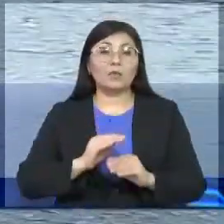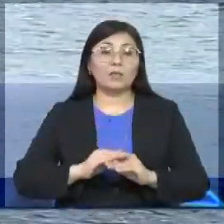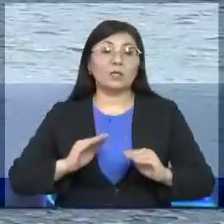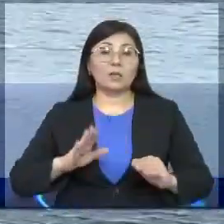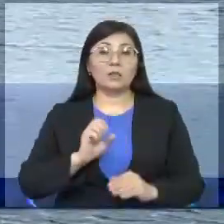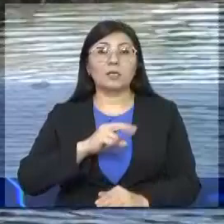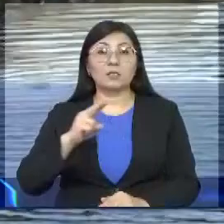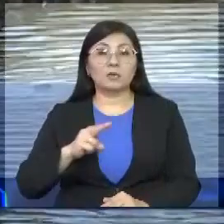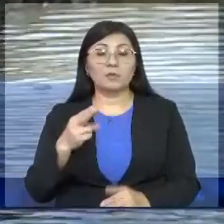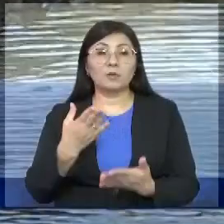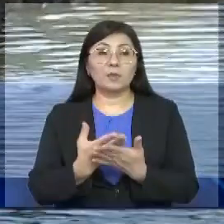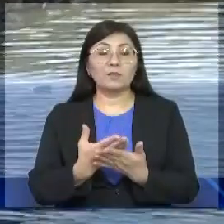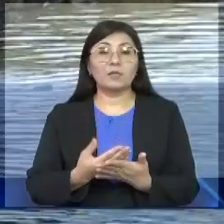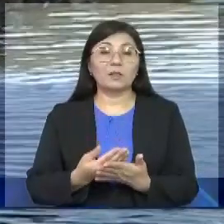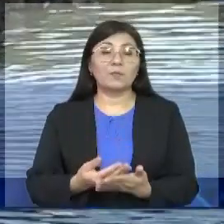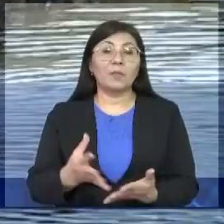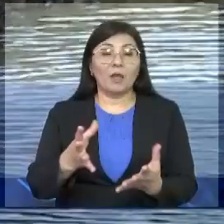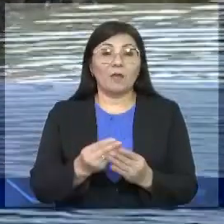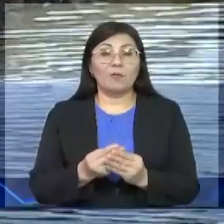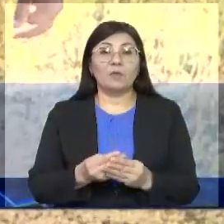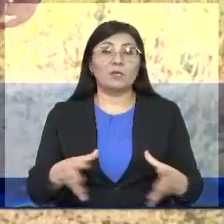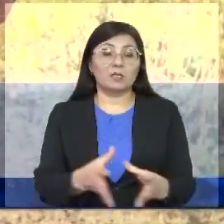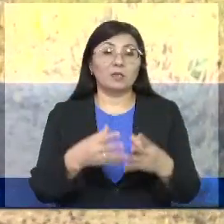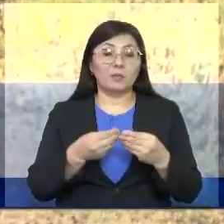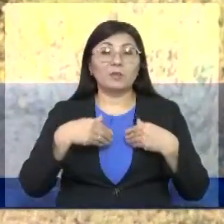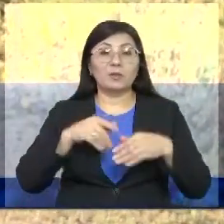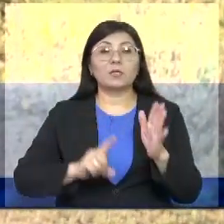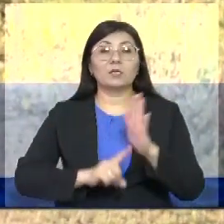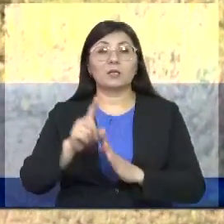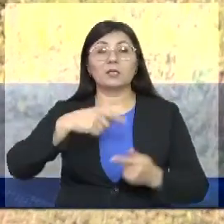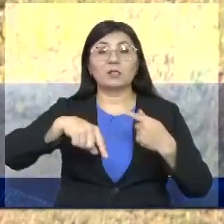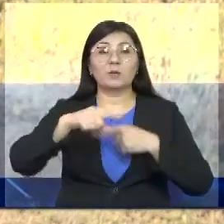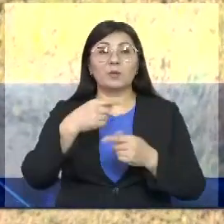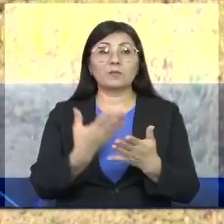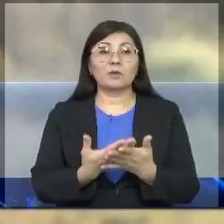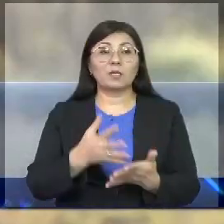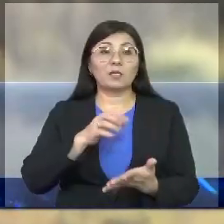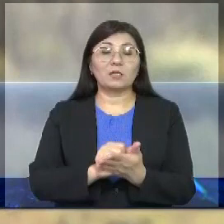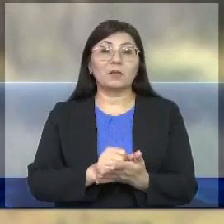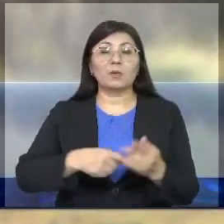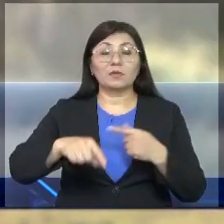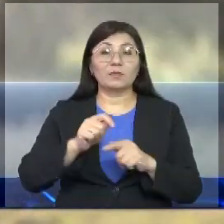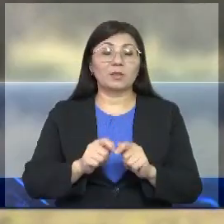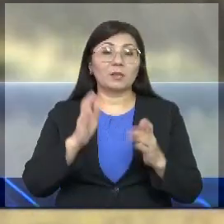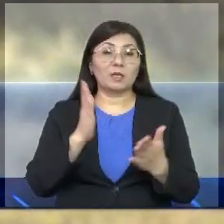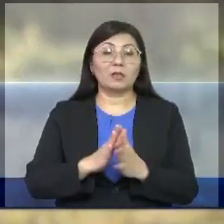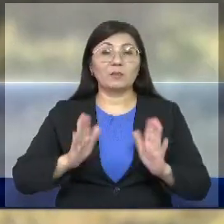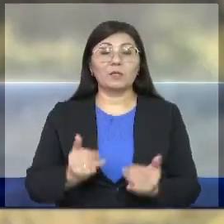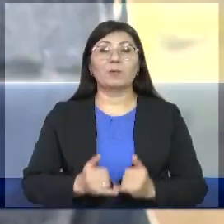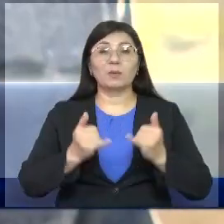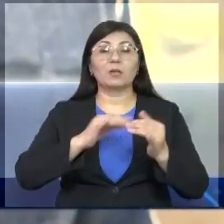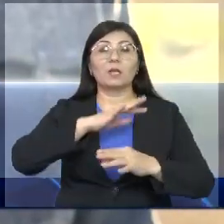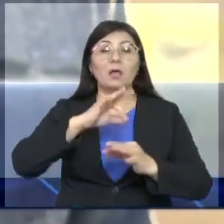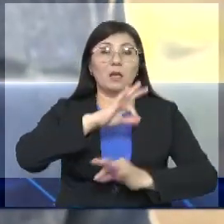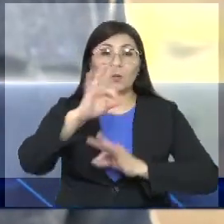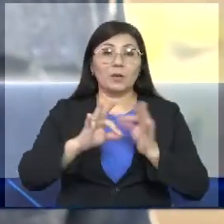повышения благосостояния собственной семьи Алия вместе с супругом Нариманом решили начать бизнес. Благо для занятия предпринимательством созданы условия благодаря проекту «Аула